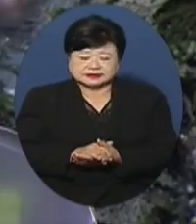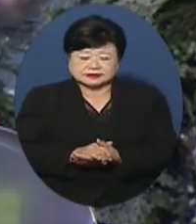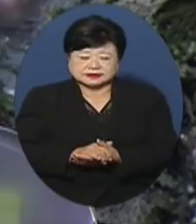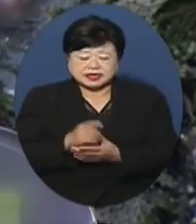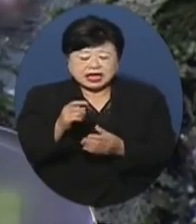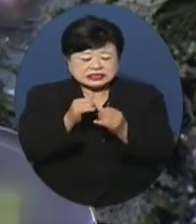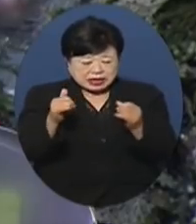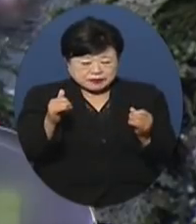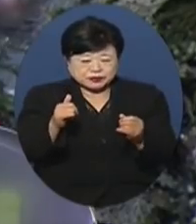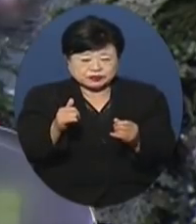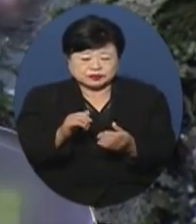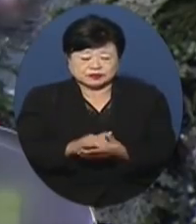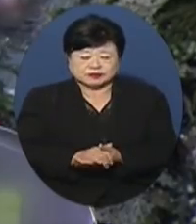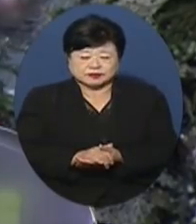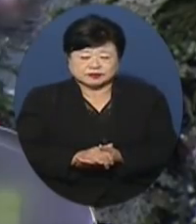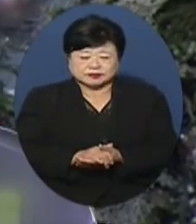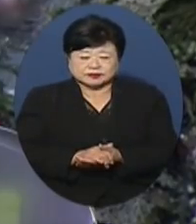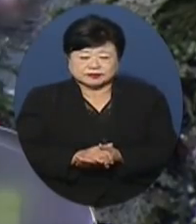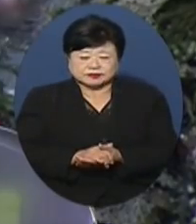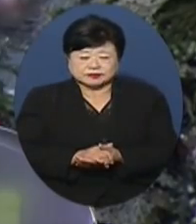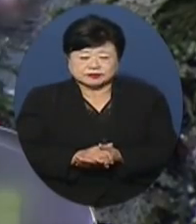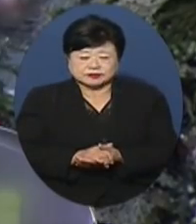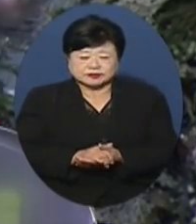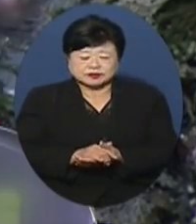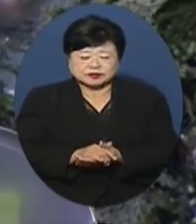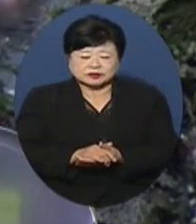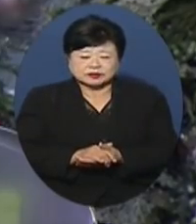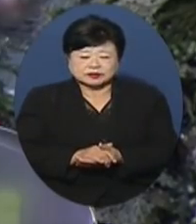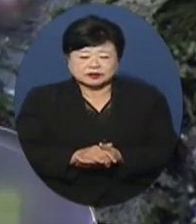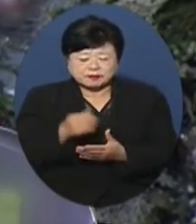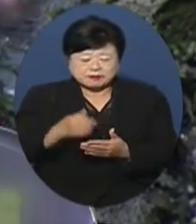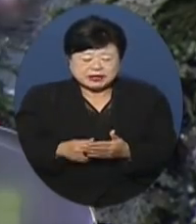한 사람도 남김없이 다 낫게 하여 주시옵소서.